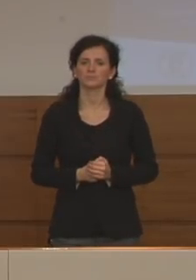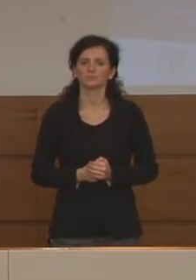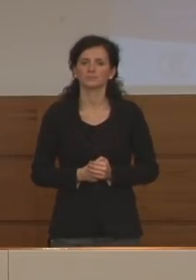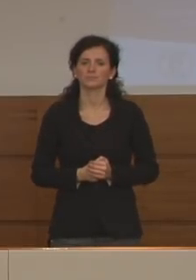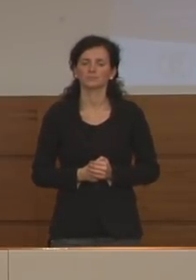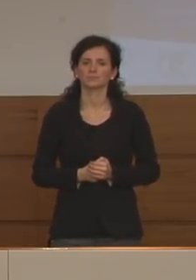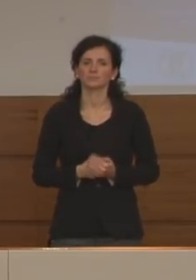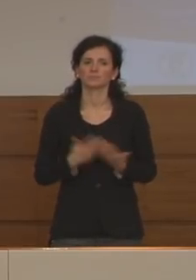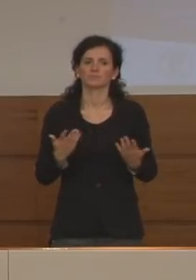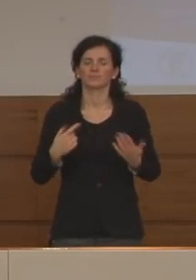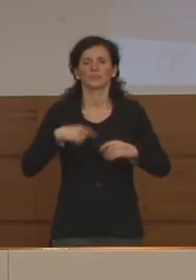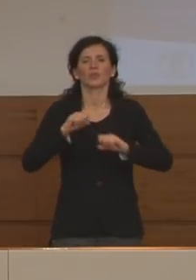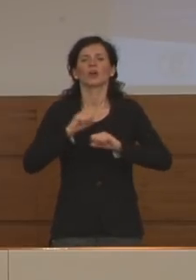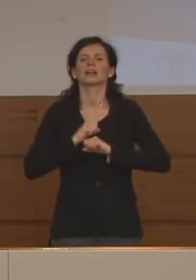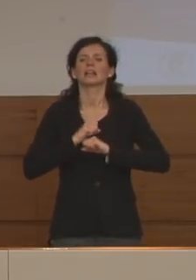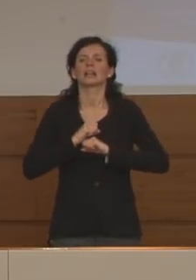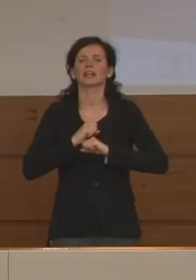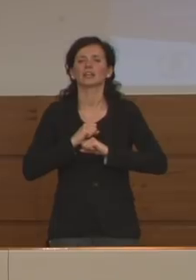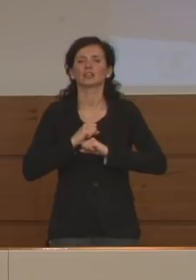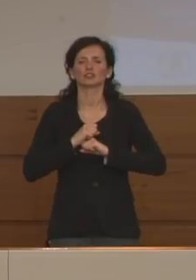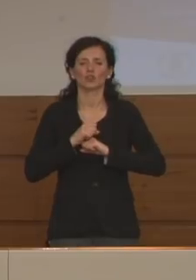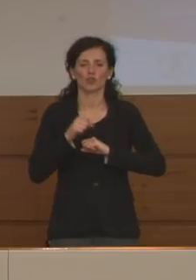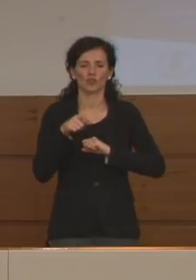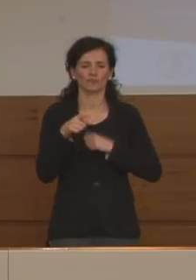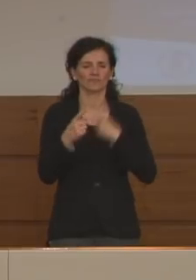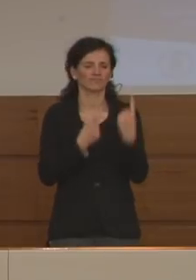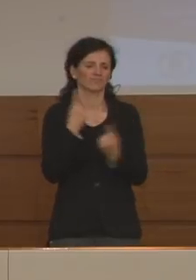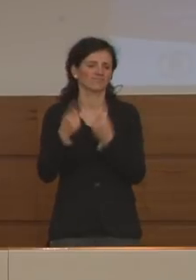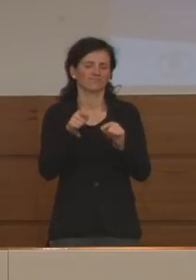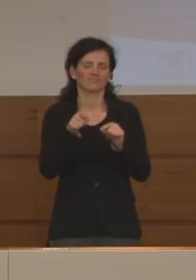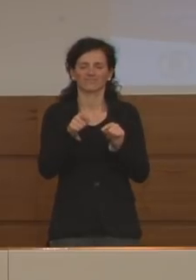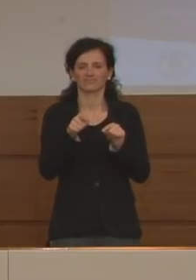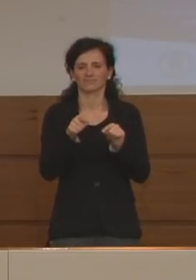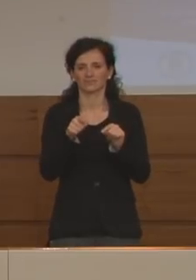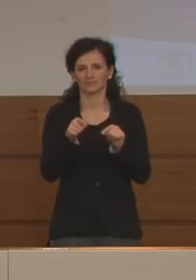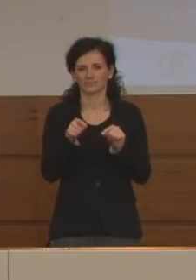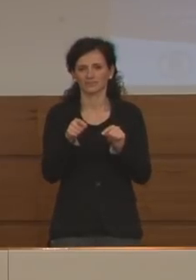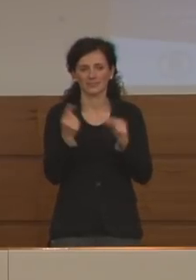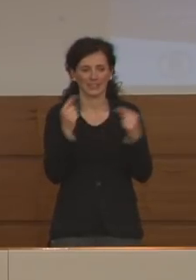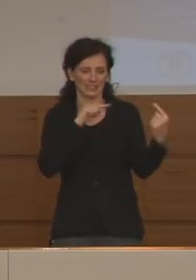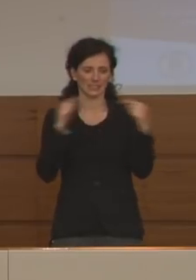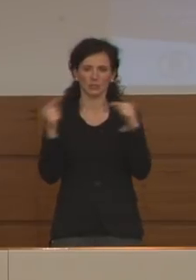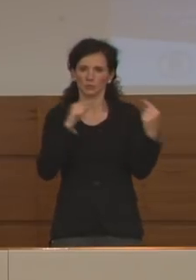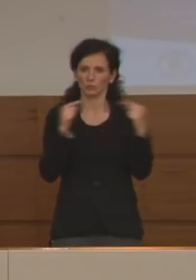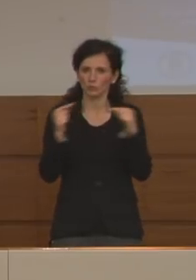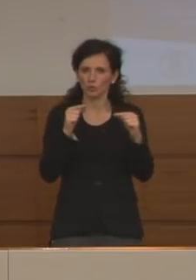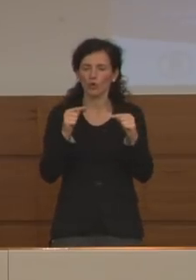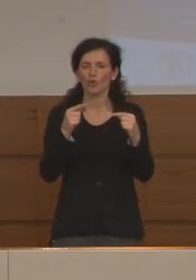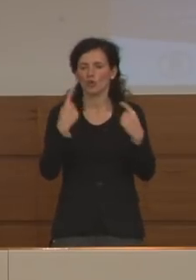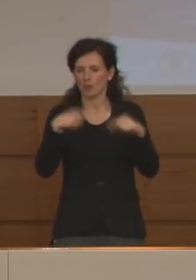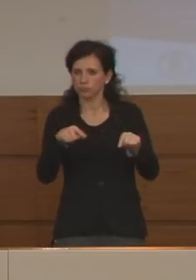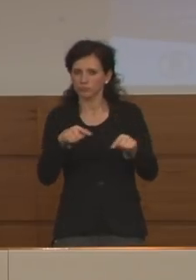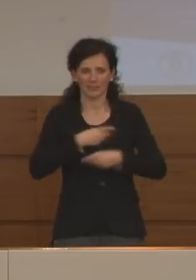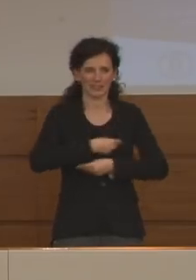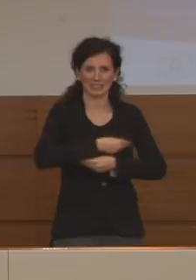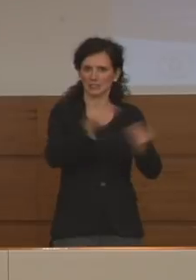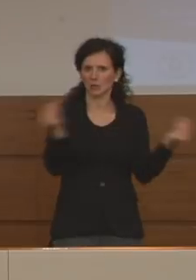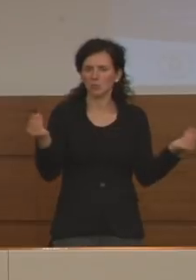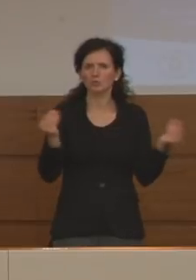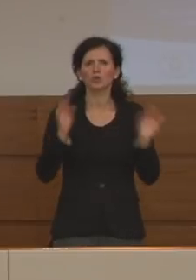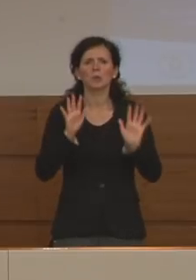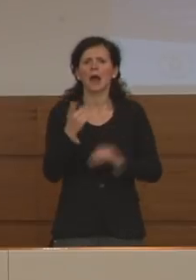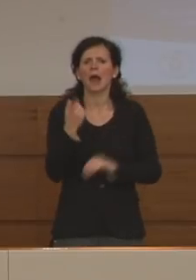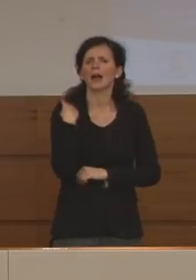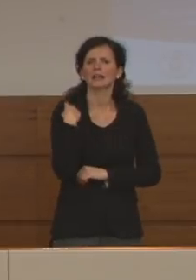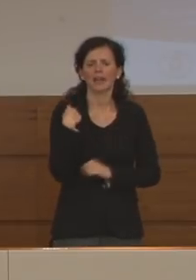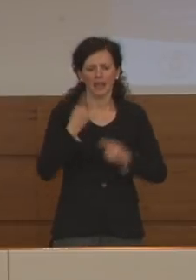che c'è quando si tratta di discutere di quella che è la distribuzione proprio ieri c'è stata una riunione